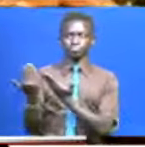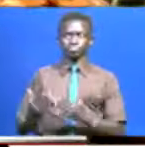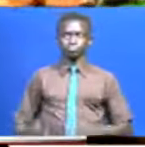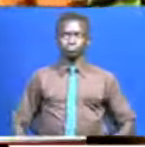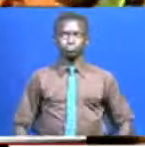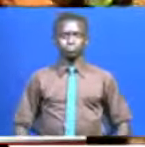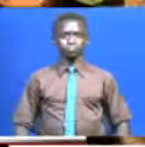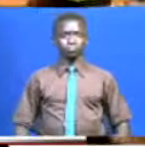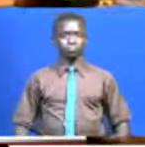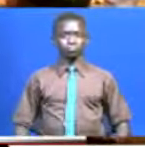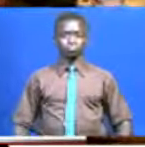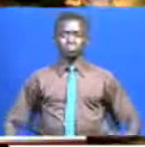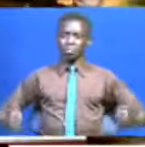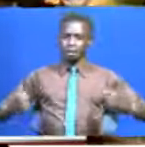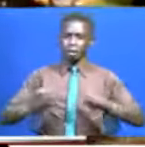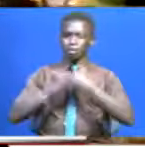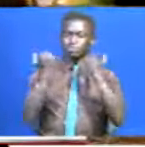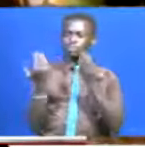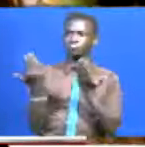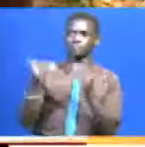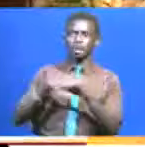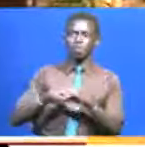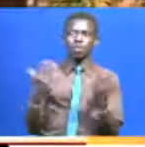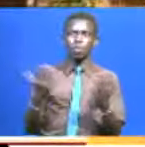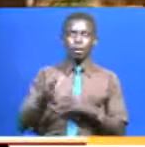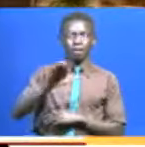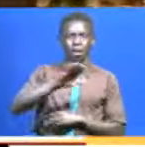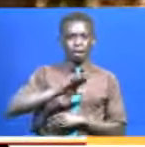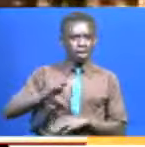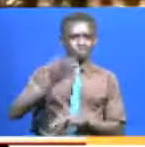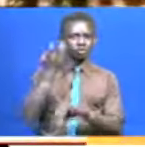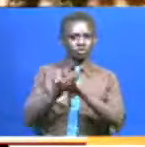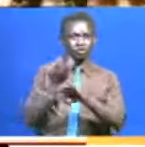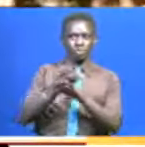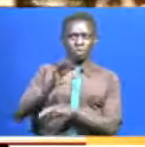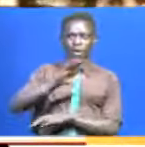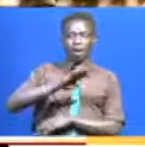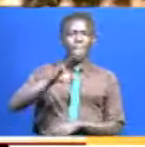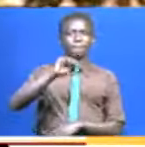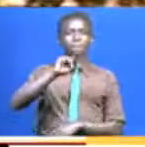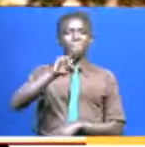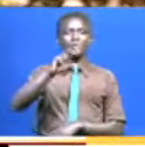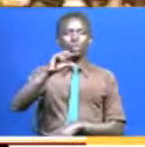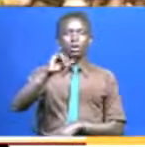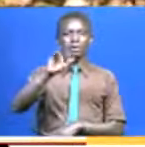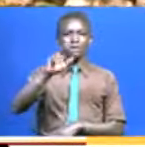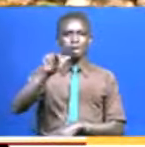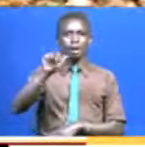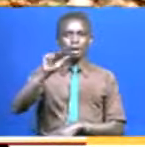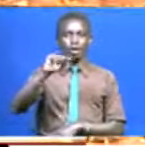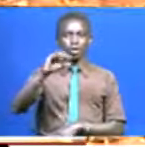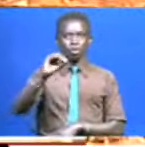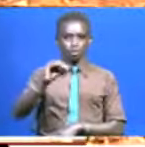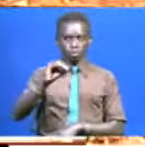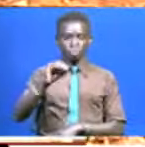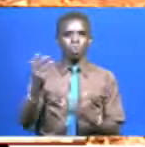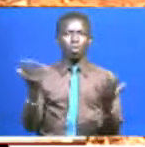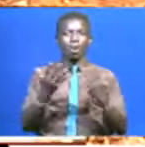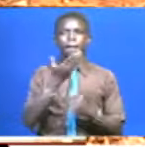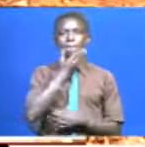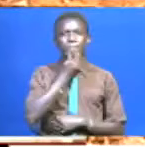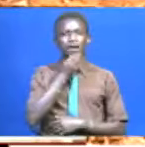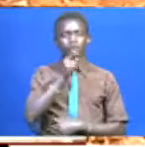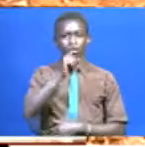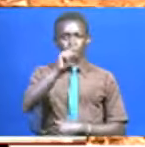Msiba ulitokea katika timbo moja la mawe katika kijiji cha Kura eneo la Mugirango Magharibi baada ya mwanamume mmoja wa umri wa makamo kuangukiwa na mawe